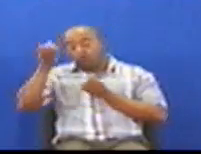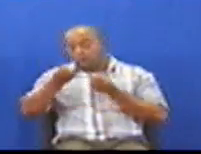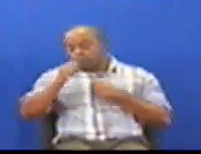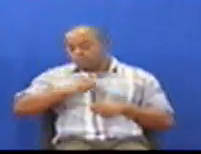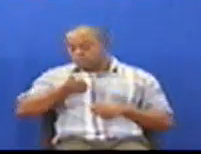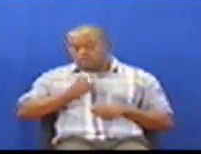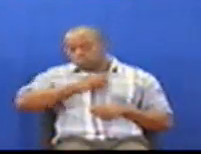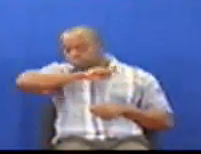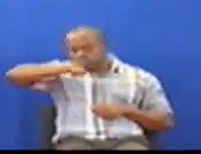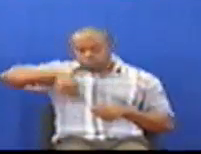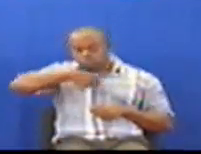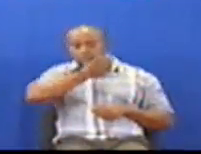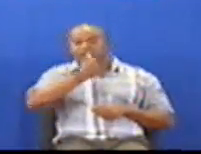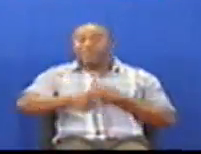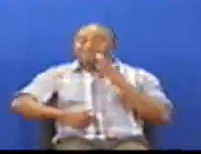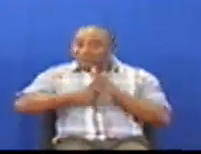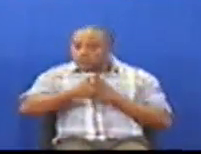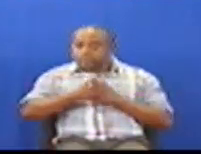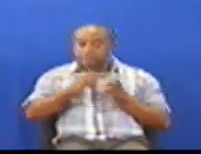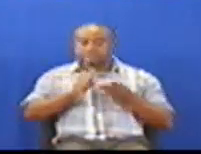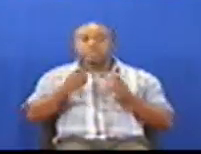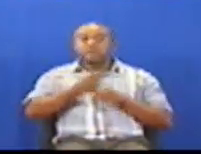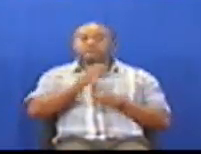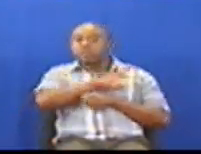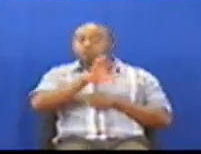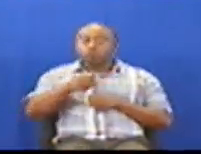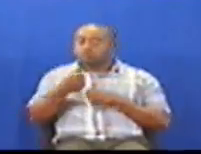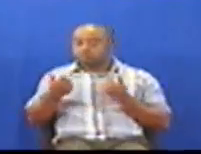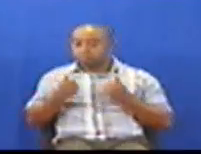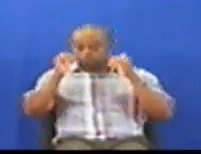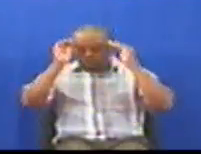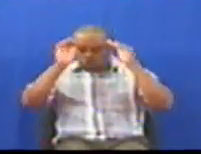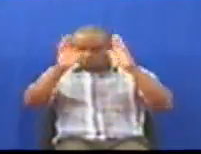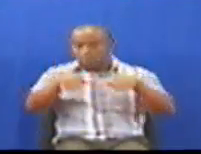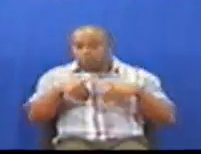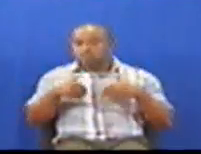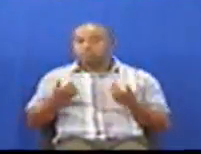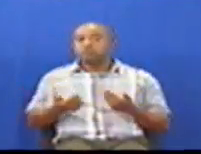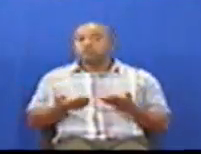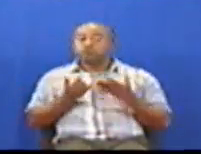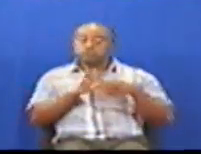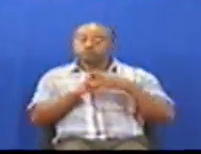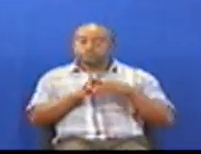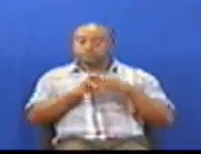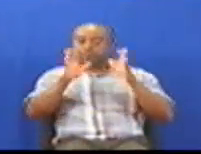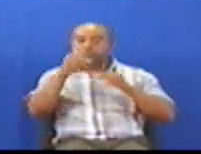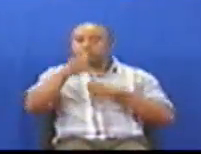wote na viongozi wetu wa bunge pamoja na watumishi wa bunge kuweza kufikisha bunge hili la mwisho